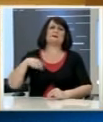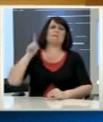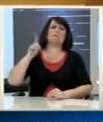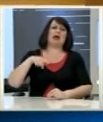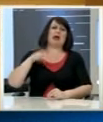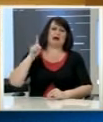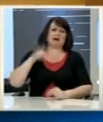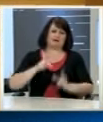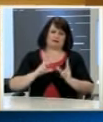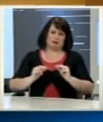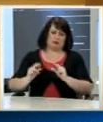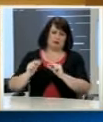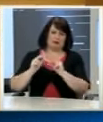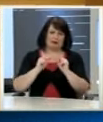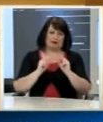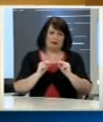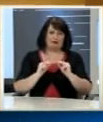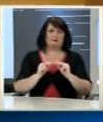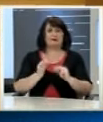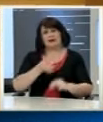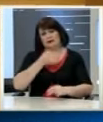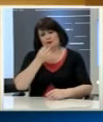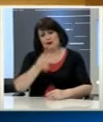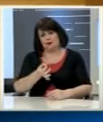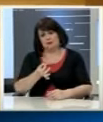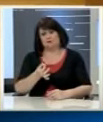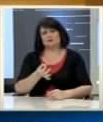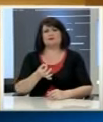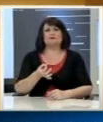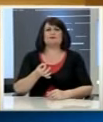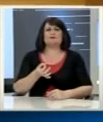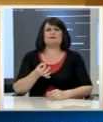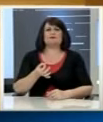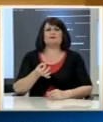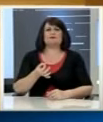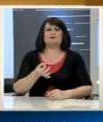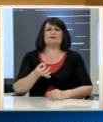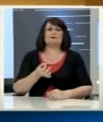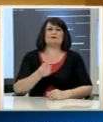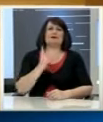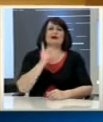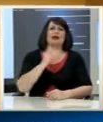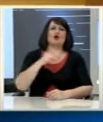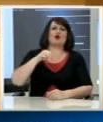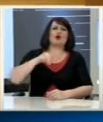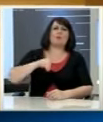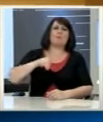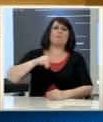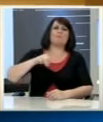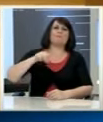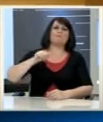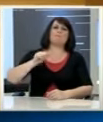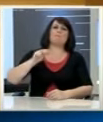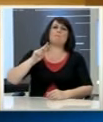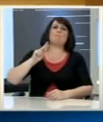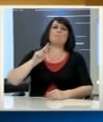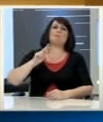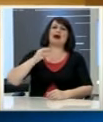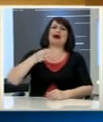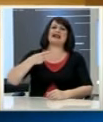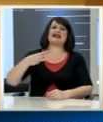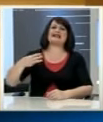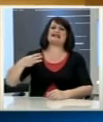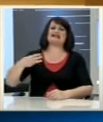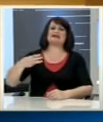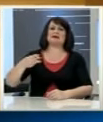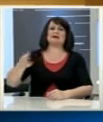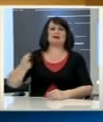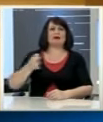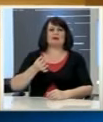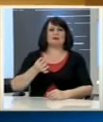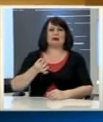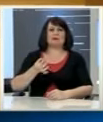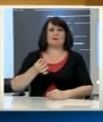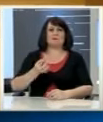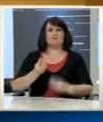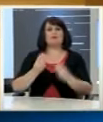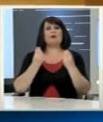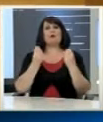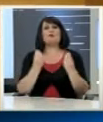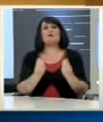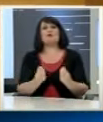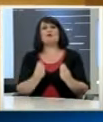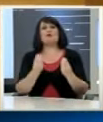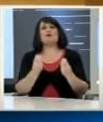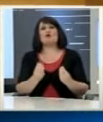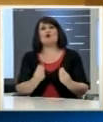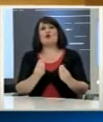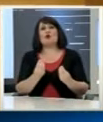στην οποία αναφέρθηκα και στον ρολο μξ ένα ρητό του καλύτερα